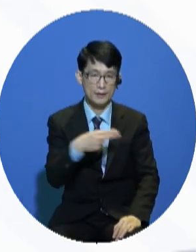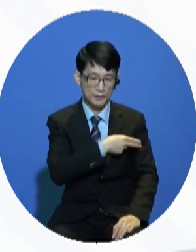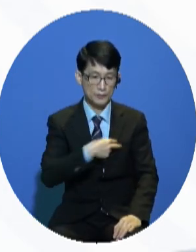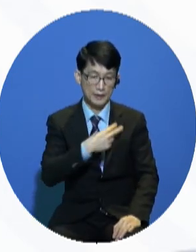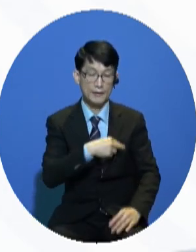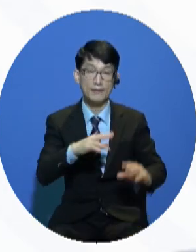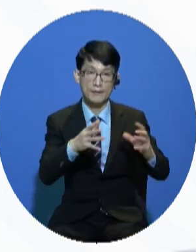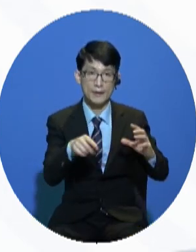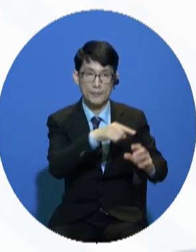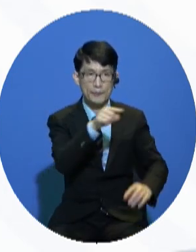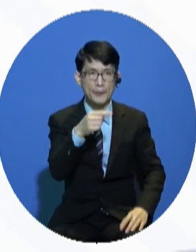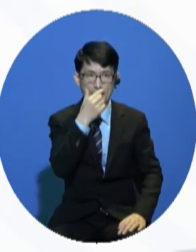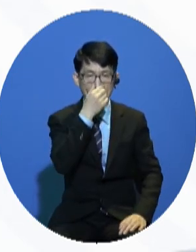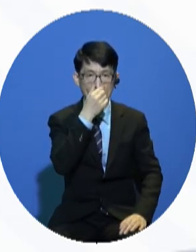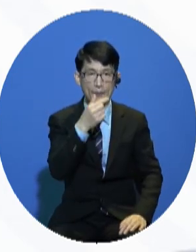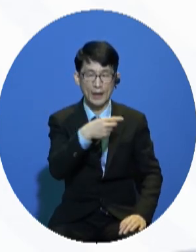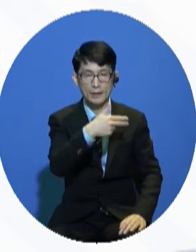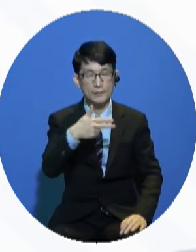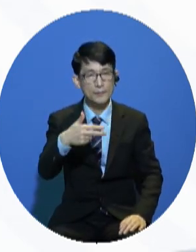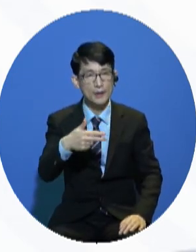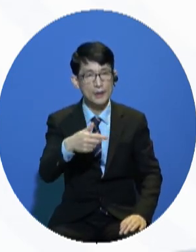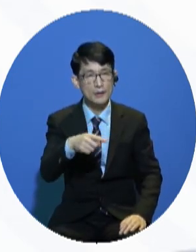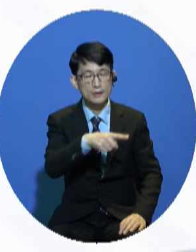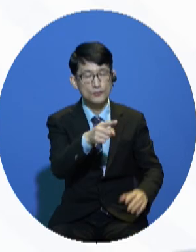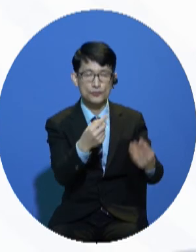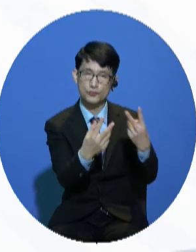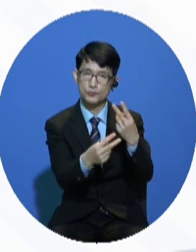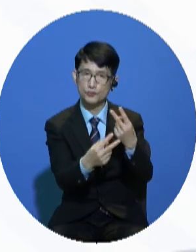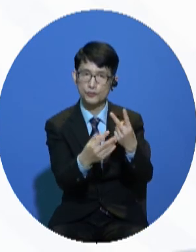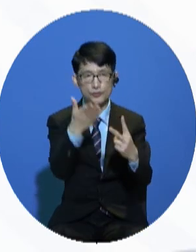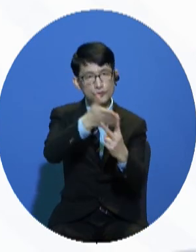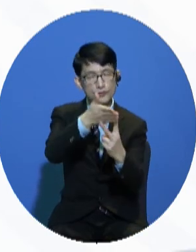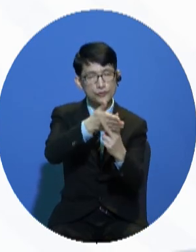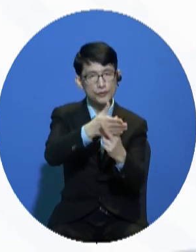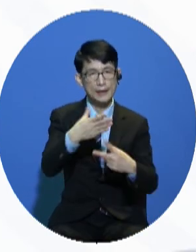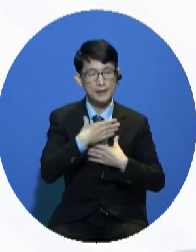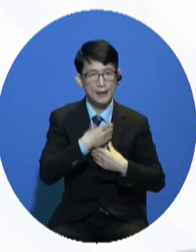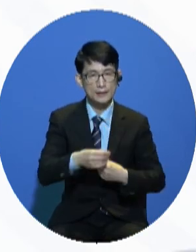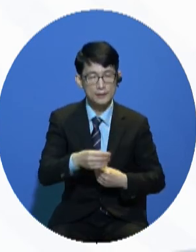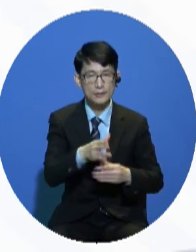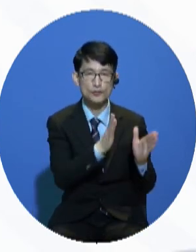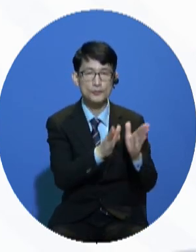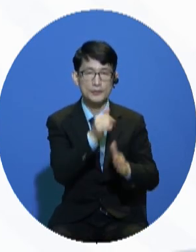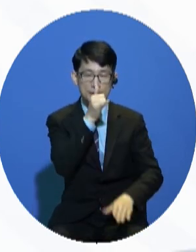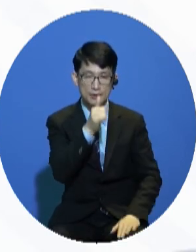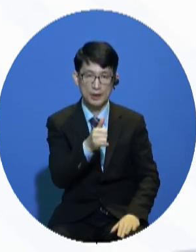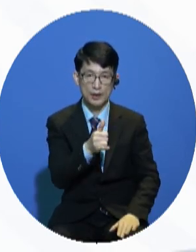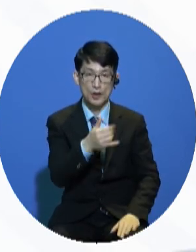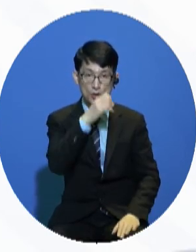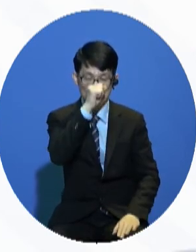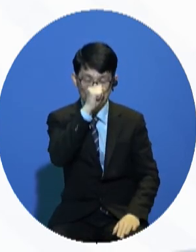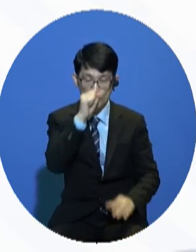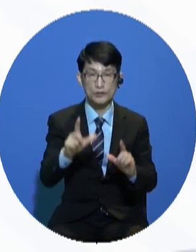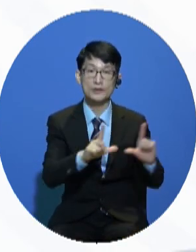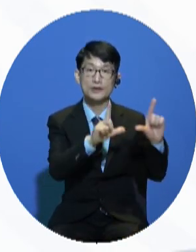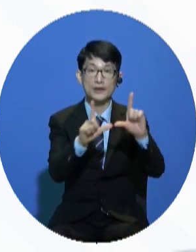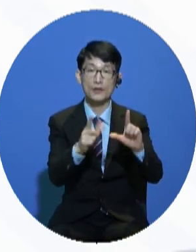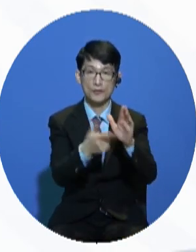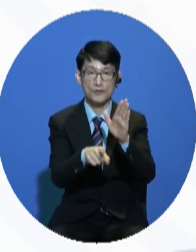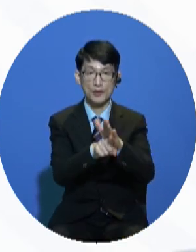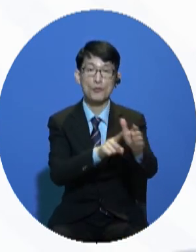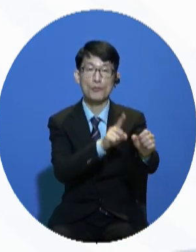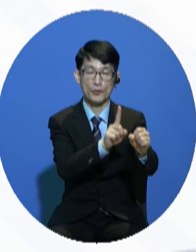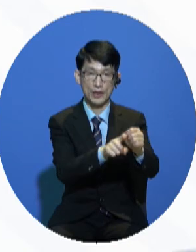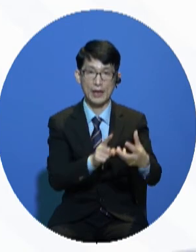경우도 이런 두 가지 체계의 사회 안전망 체계를 가지고 있습니다. 여기에 목표 중에 하나가 좋은 생활 수준을 획득하는 걸